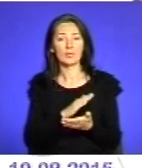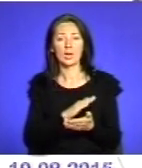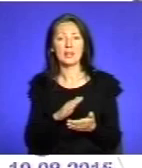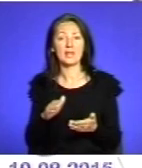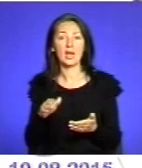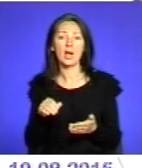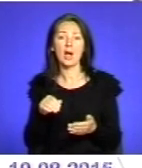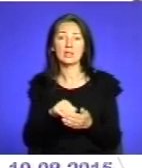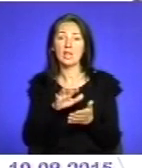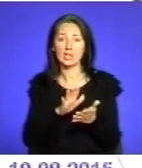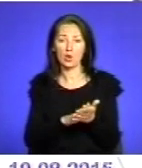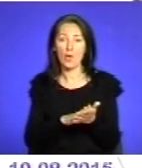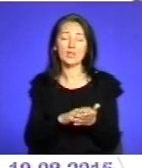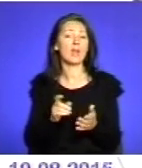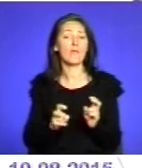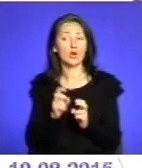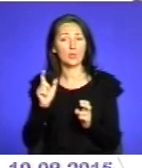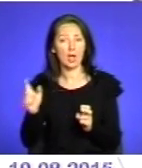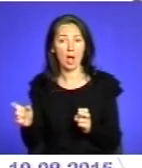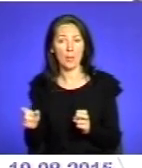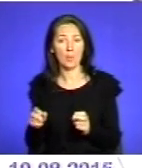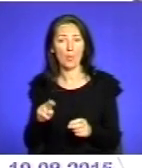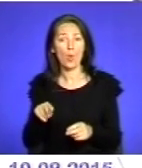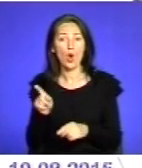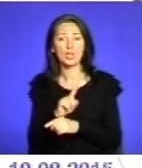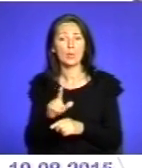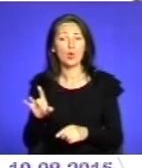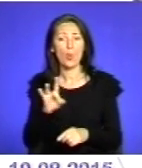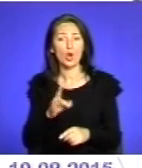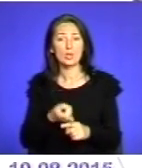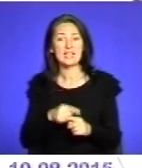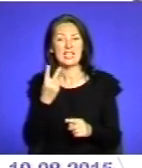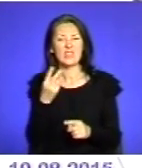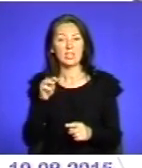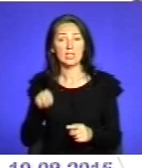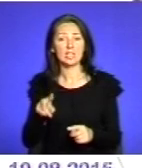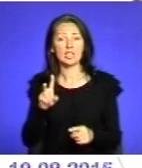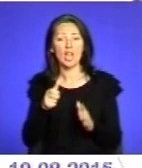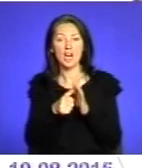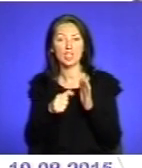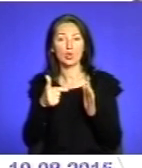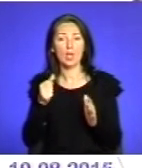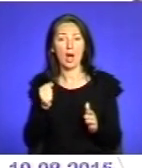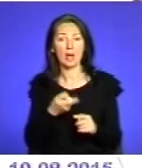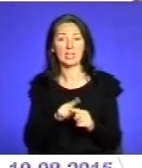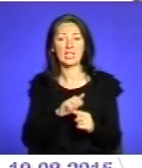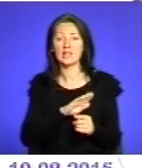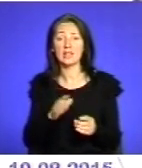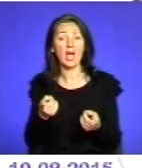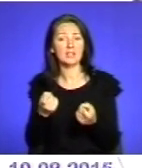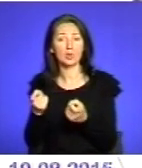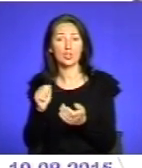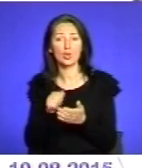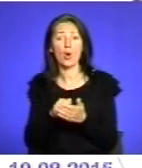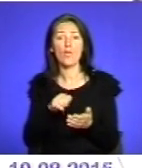недодекларований сагетоваровиробниками. По Тернопільському районі це 2600 гектарів, які не залучені до